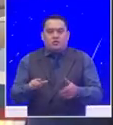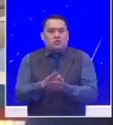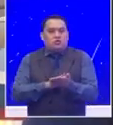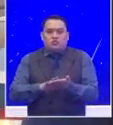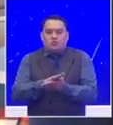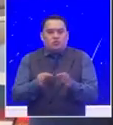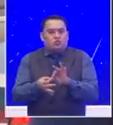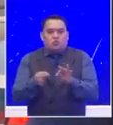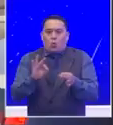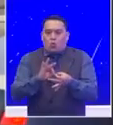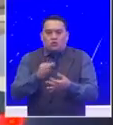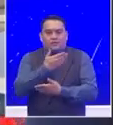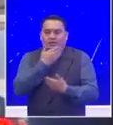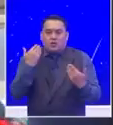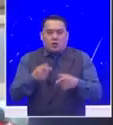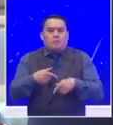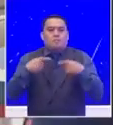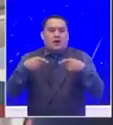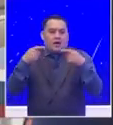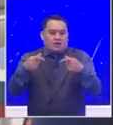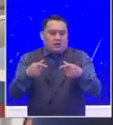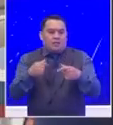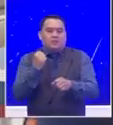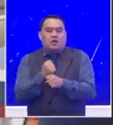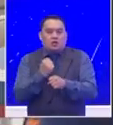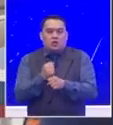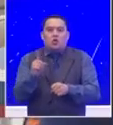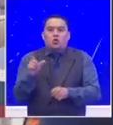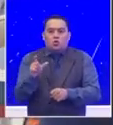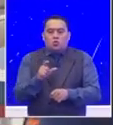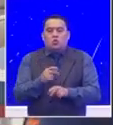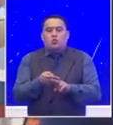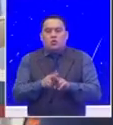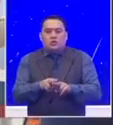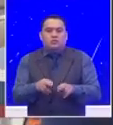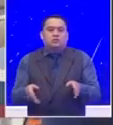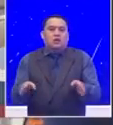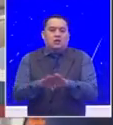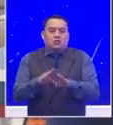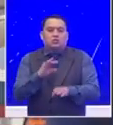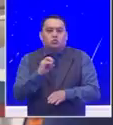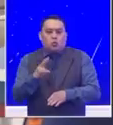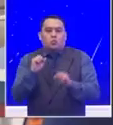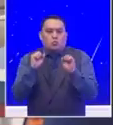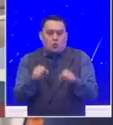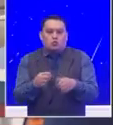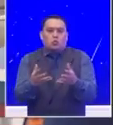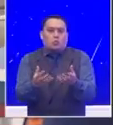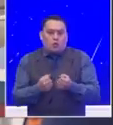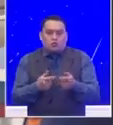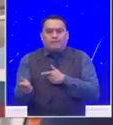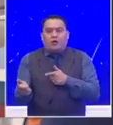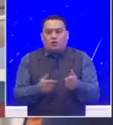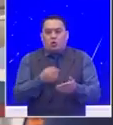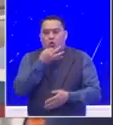сложного там нету, там все расписано, пошагово все показано. Те люди, которые сдали документы до закрытия ЦОНов, они могут, конечно, получить готовые